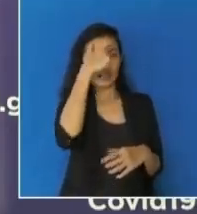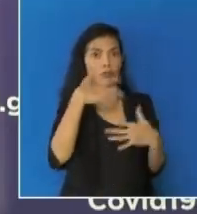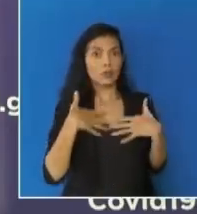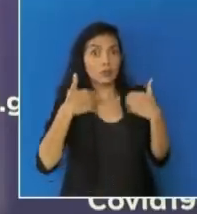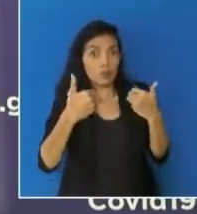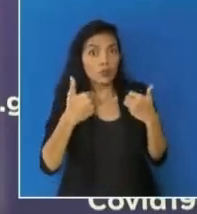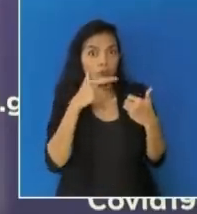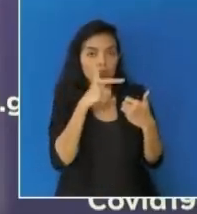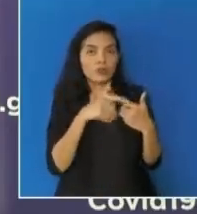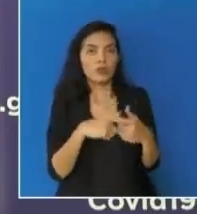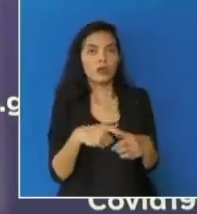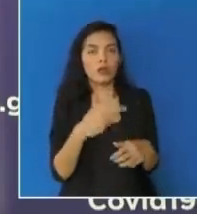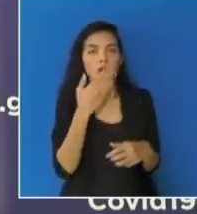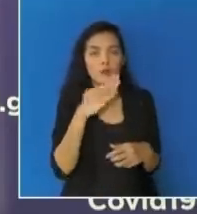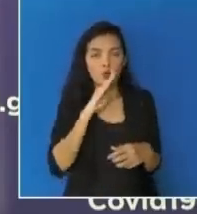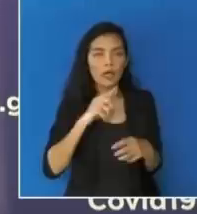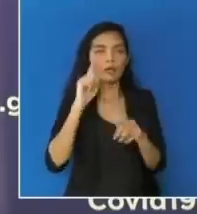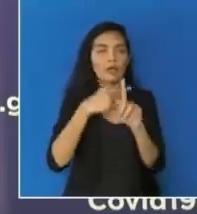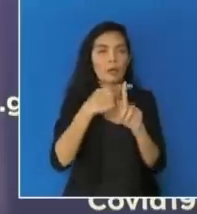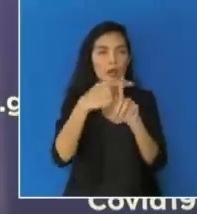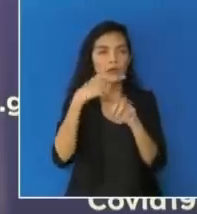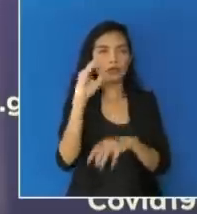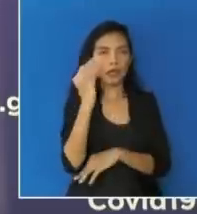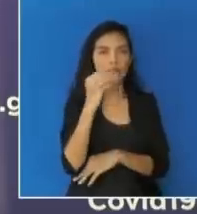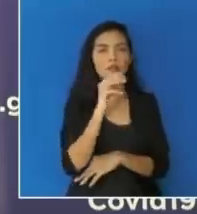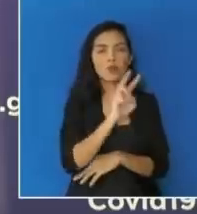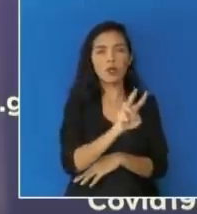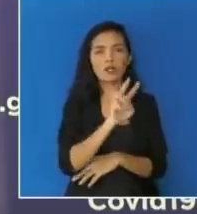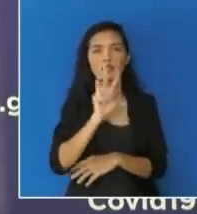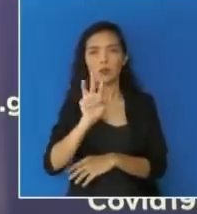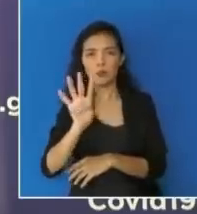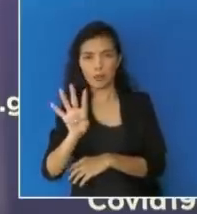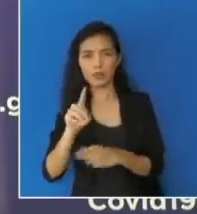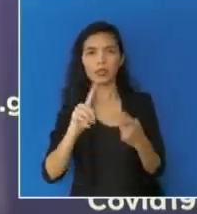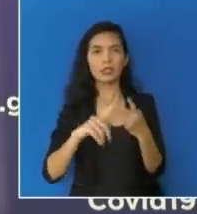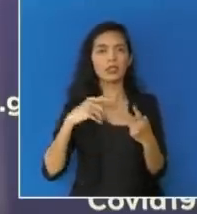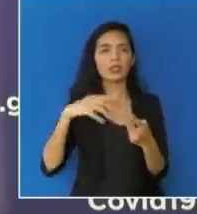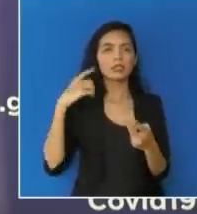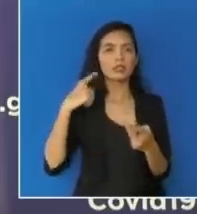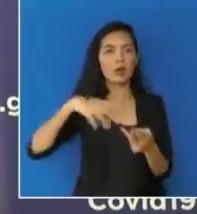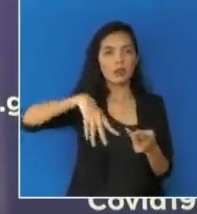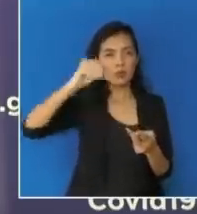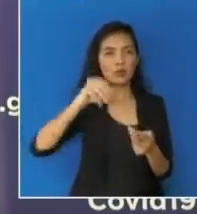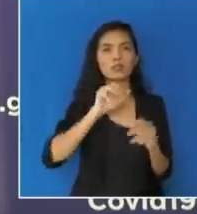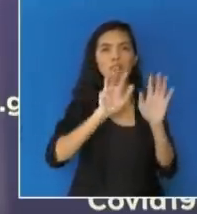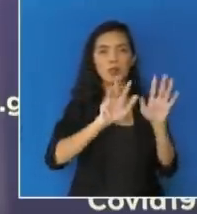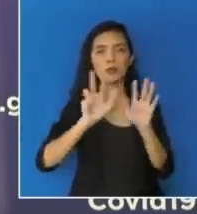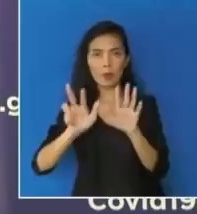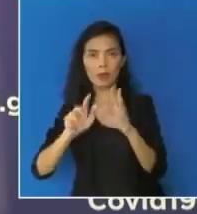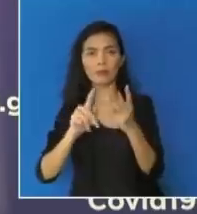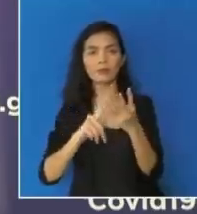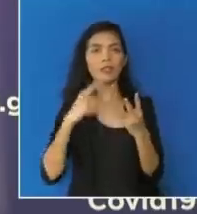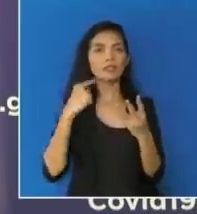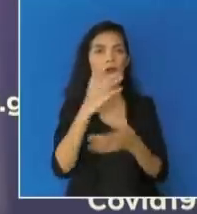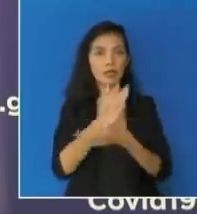semakin bertambah. DKI Jakarta 234, Jawa Timur 98, Jawa